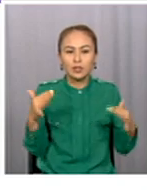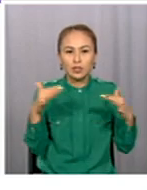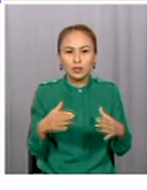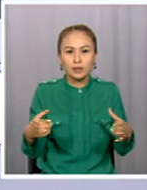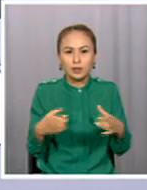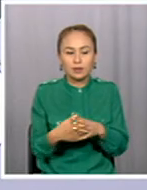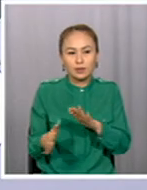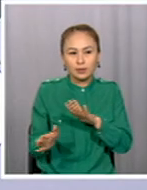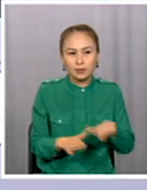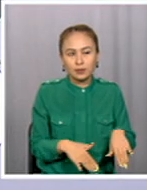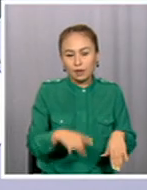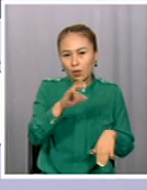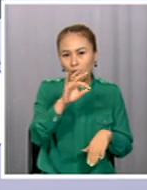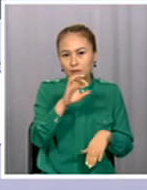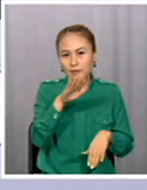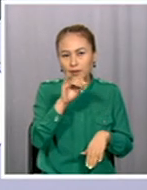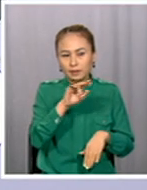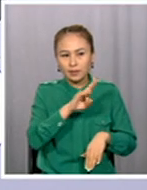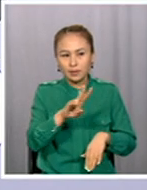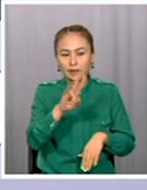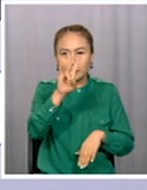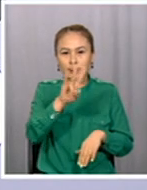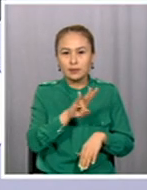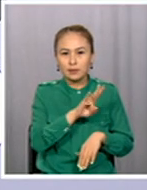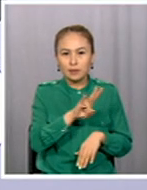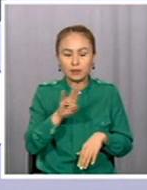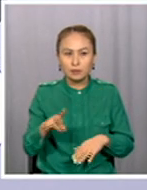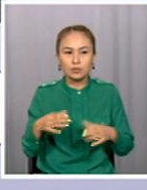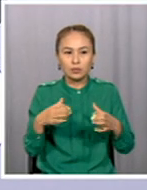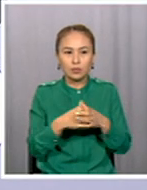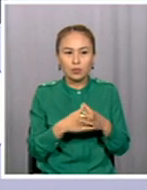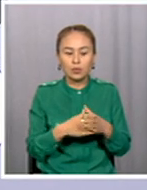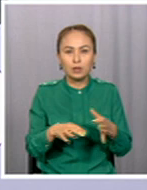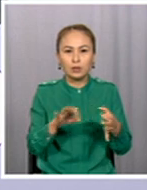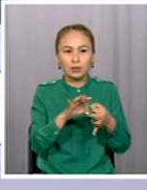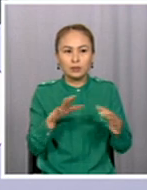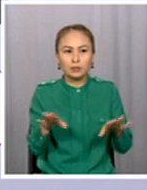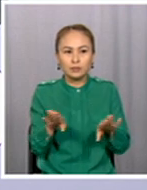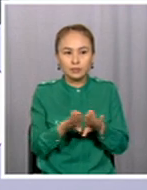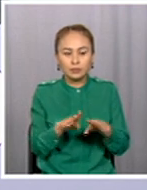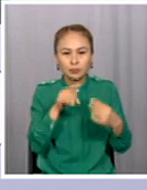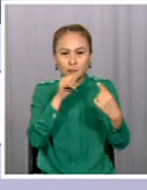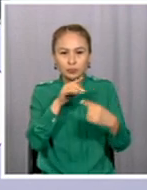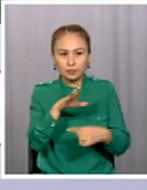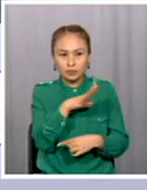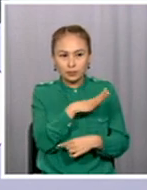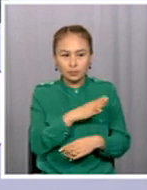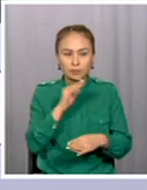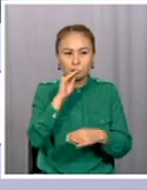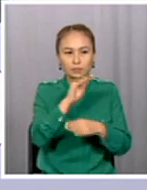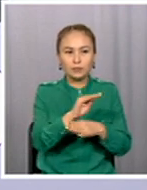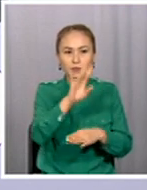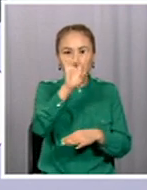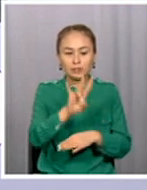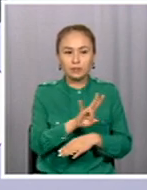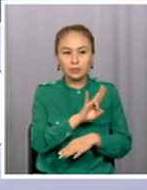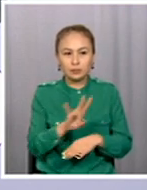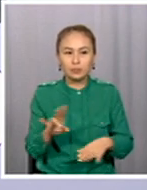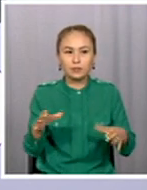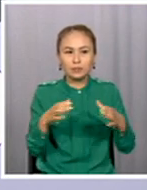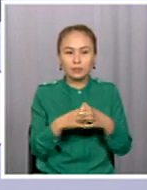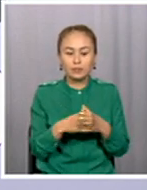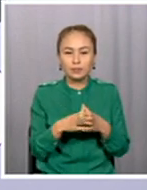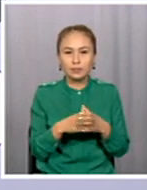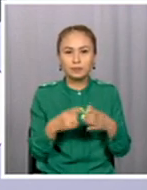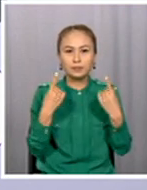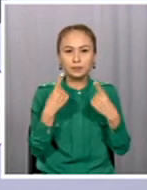кейін Константин христиан дінін қудалауға үзілді-кесілді қарсы болды. Және христиан дінінің